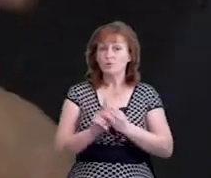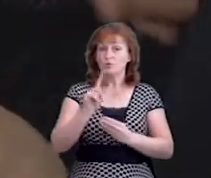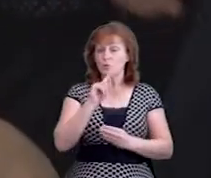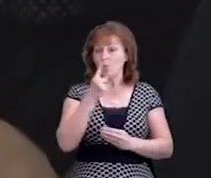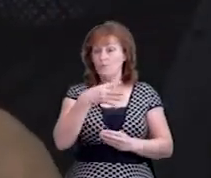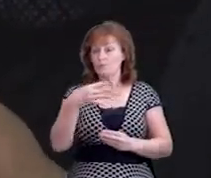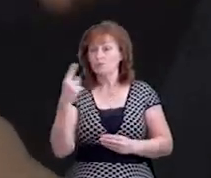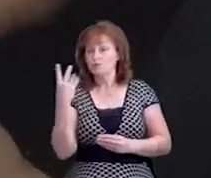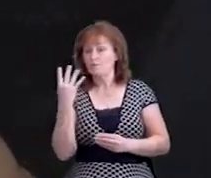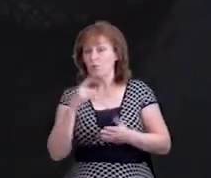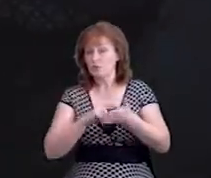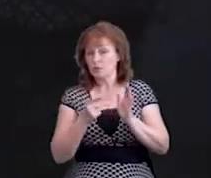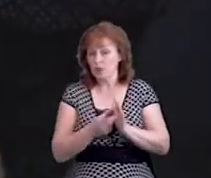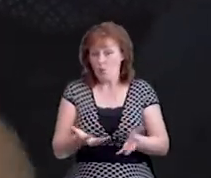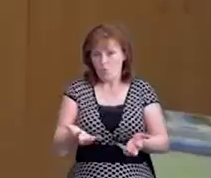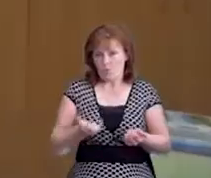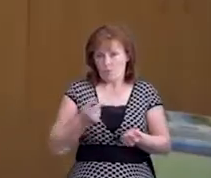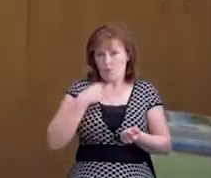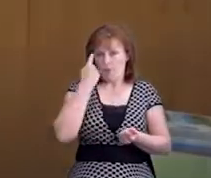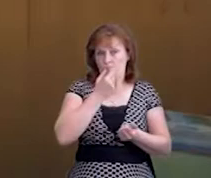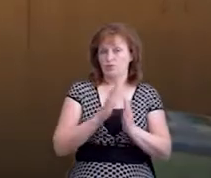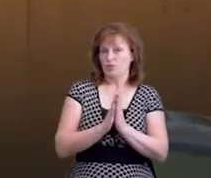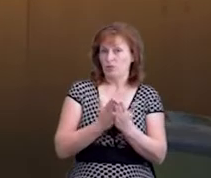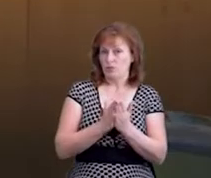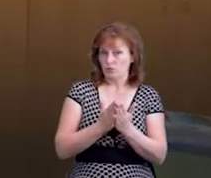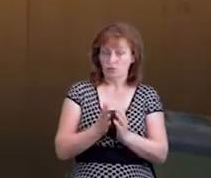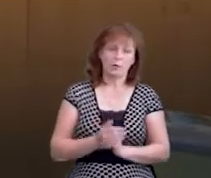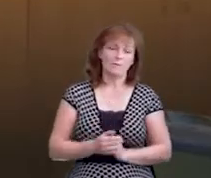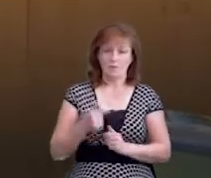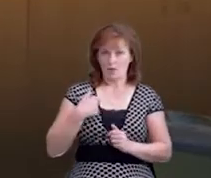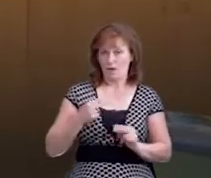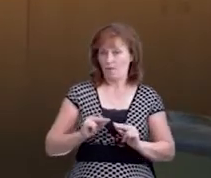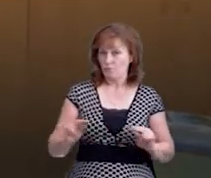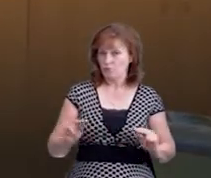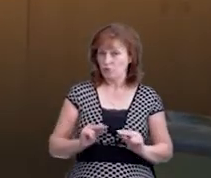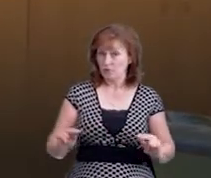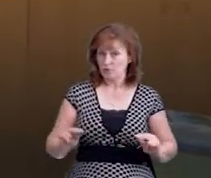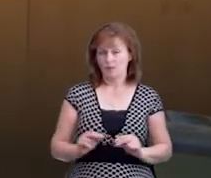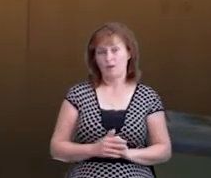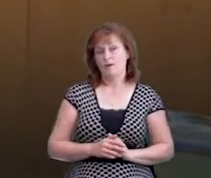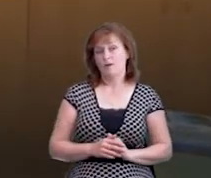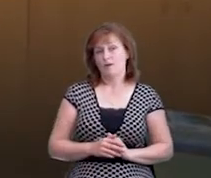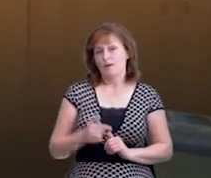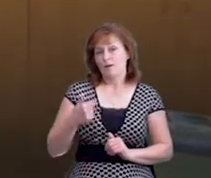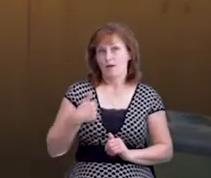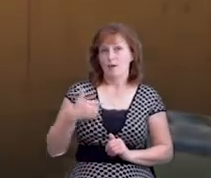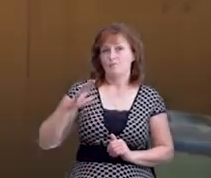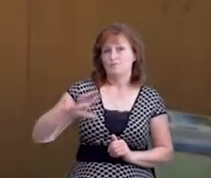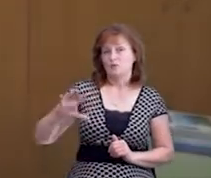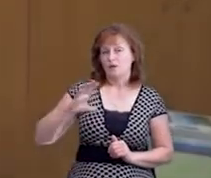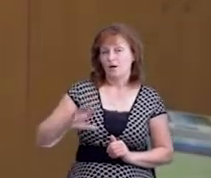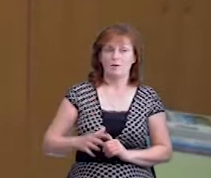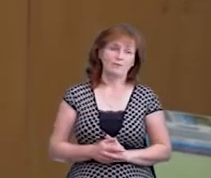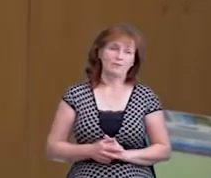Самойловська отримала книжки для своїх учнів. Я як вчитель, як частина всієї освітянської спільноти, з нетерпінням